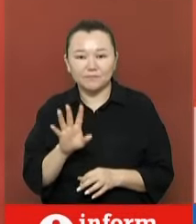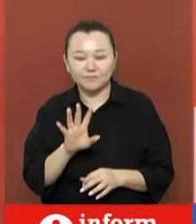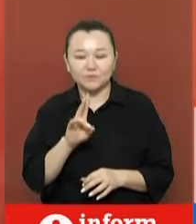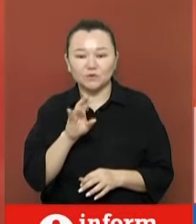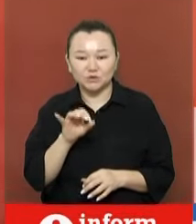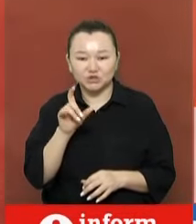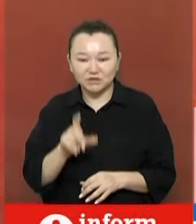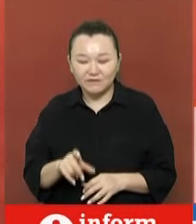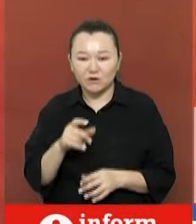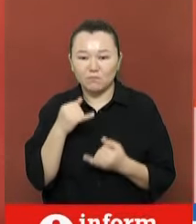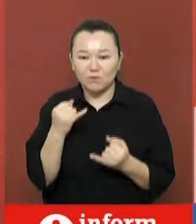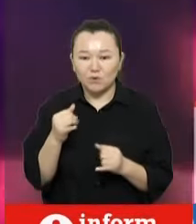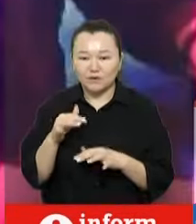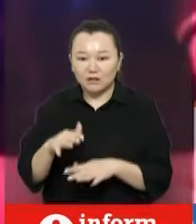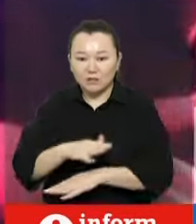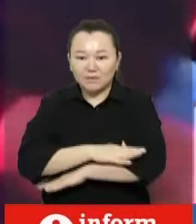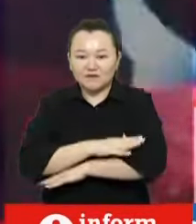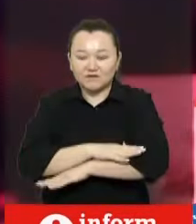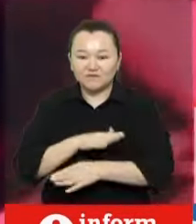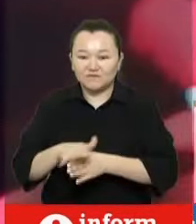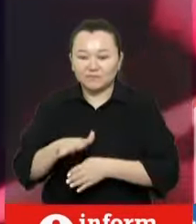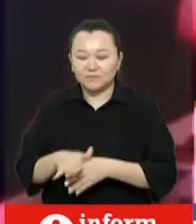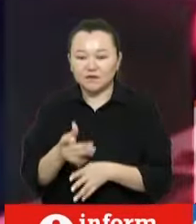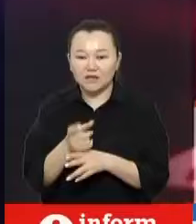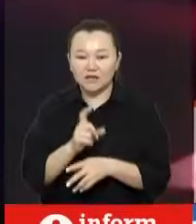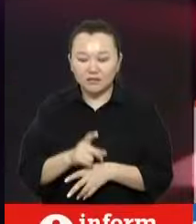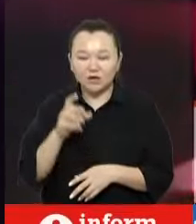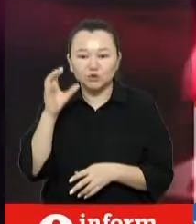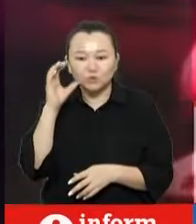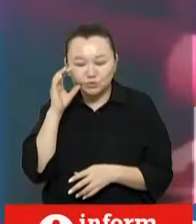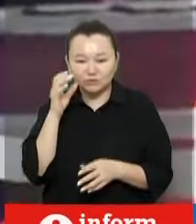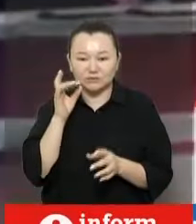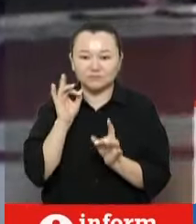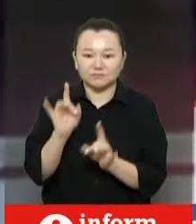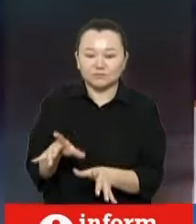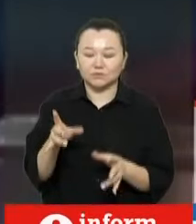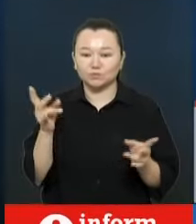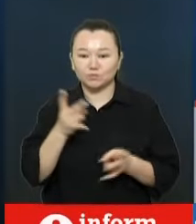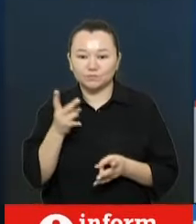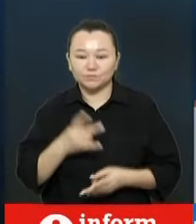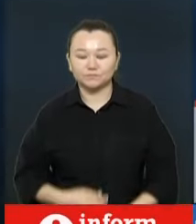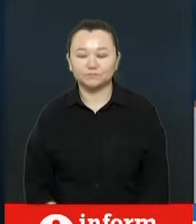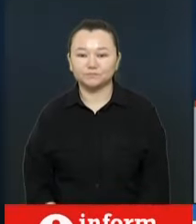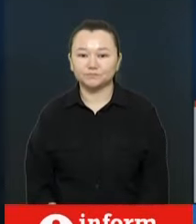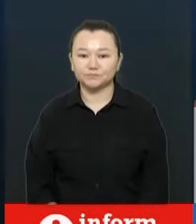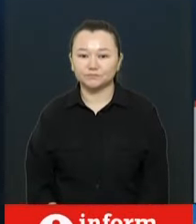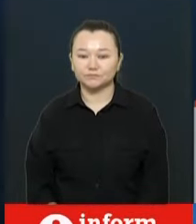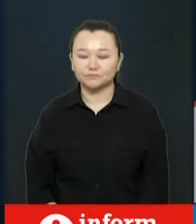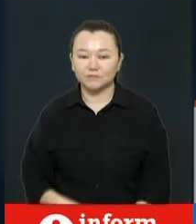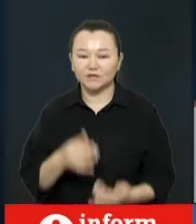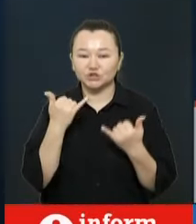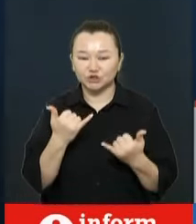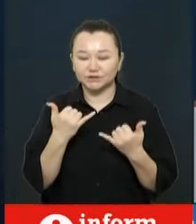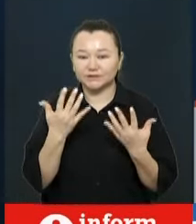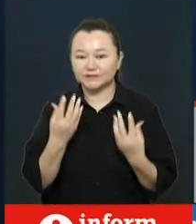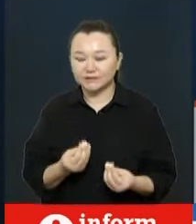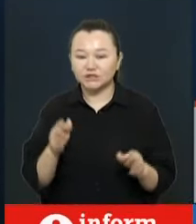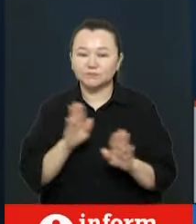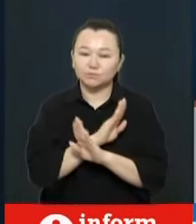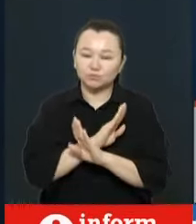адамды азғындыққа үндейтін әндерді орындаудан да, оны тыңдаудан да аулақ болу керек дейді. Қазіргі таңда ән